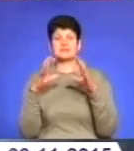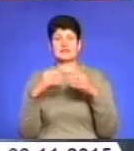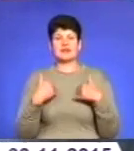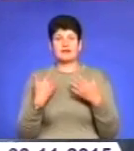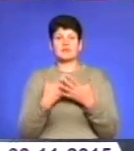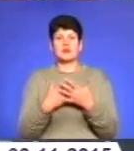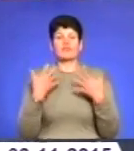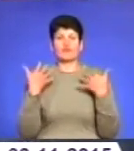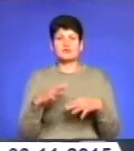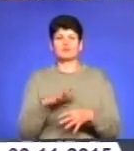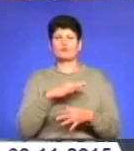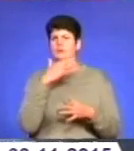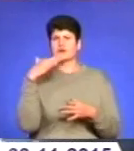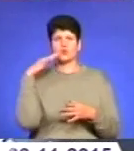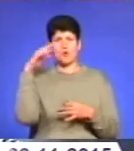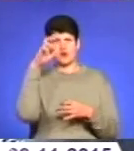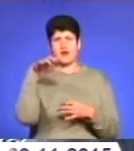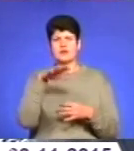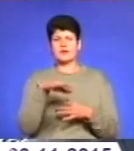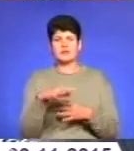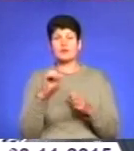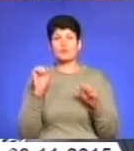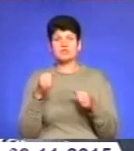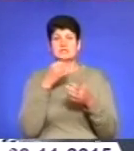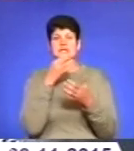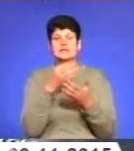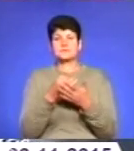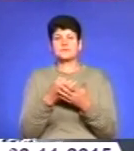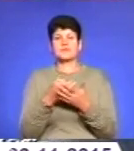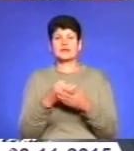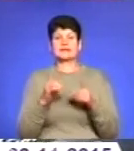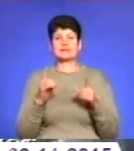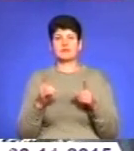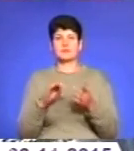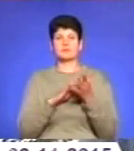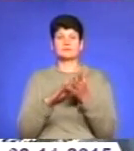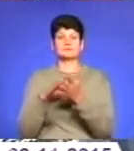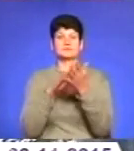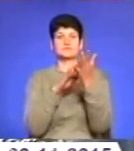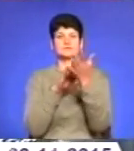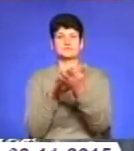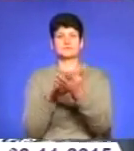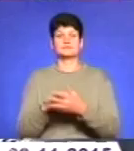наприклад, вже був у дуже багатьох країнах і можна, скажімо, таким способом трошки навіть подорожувати.